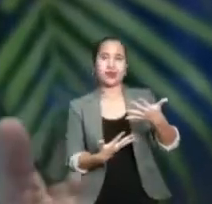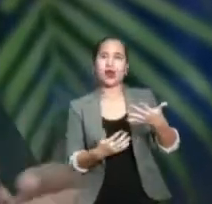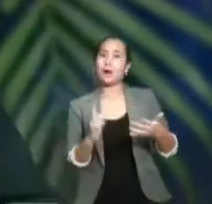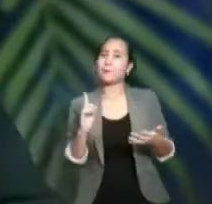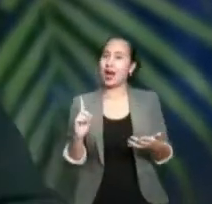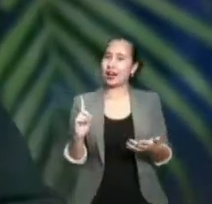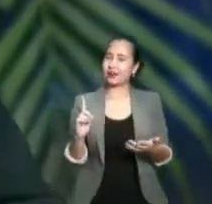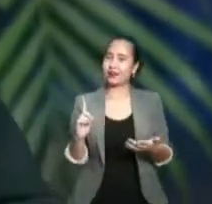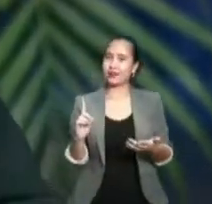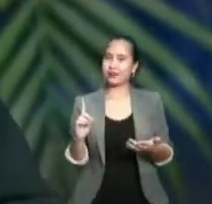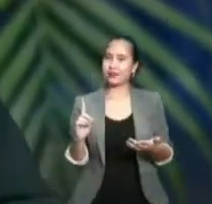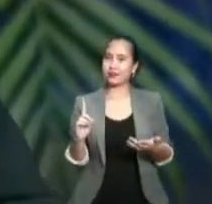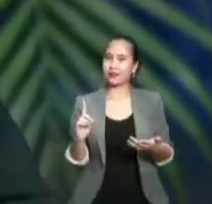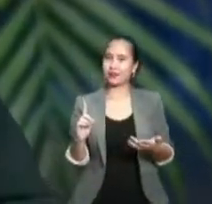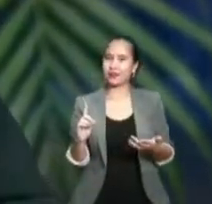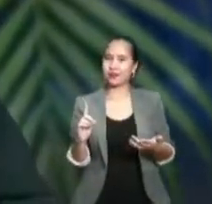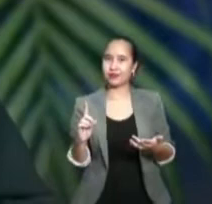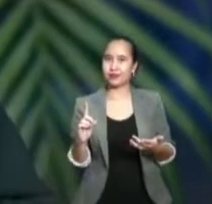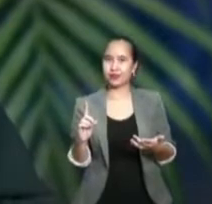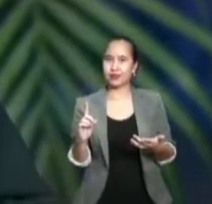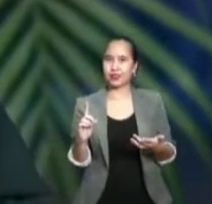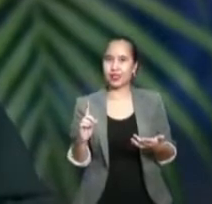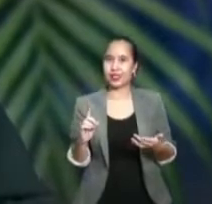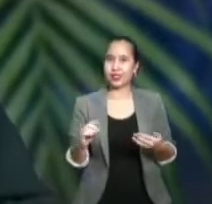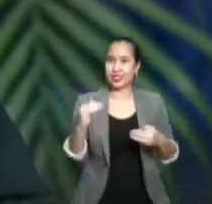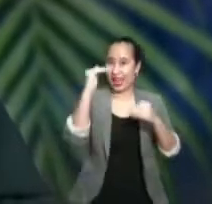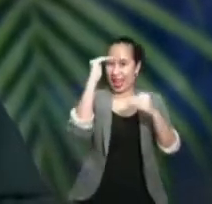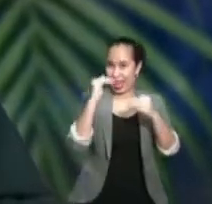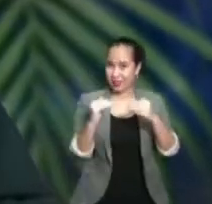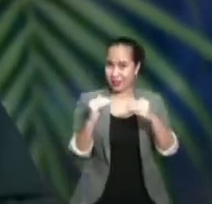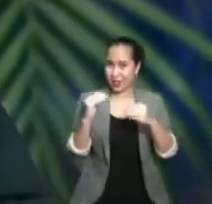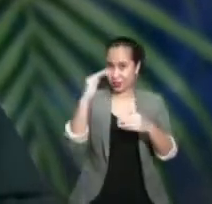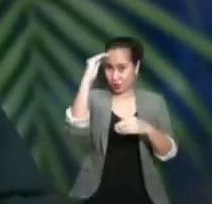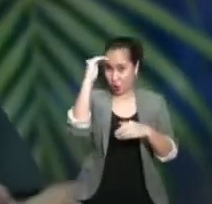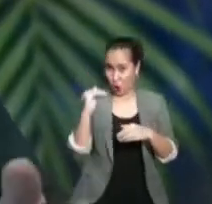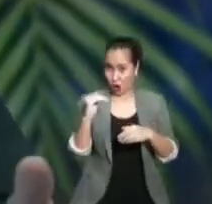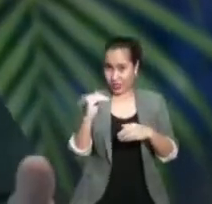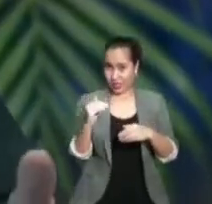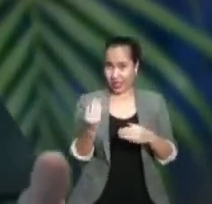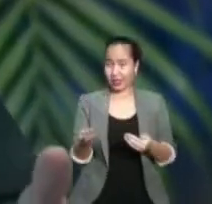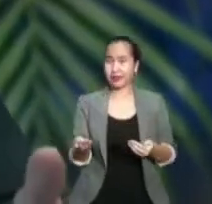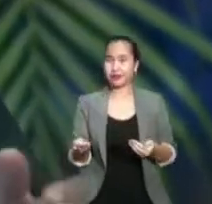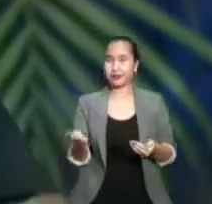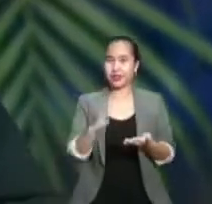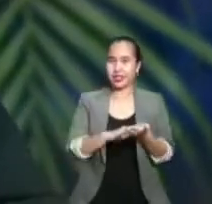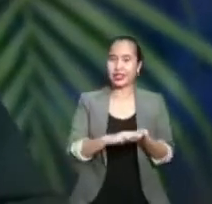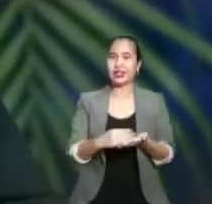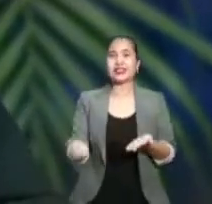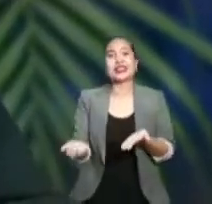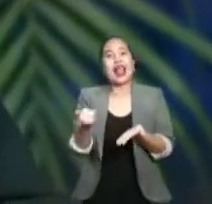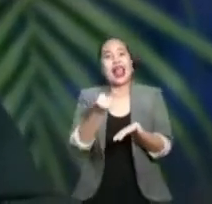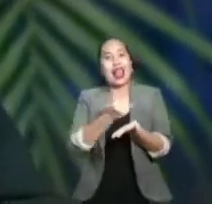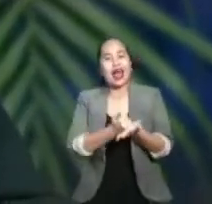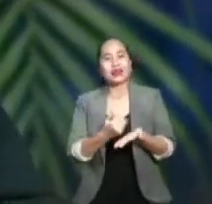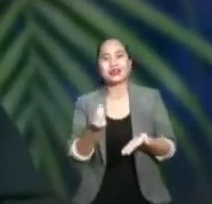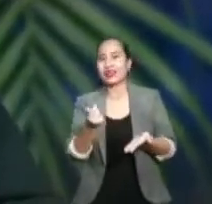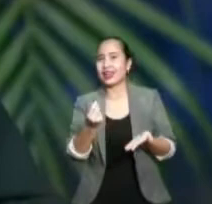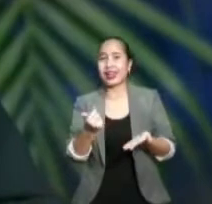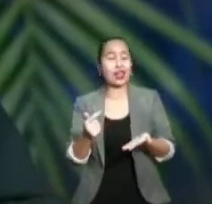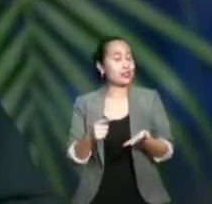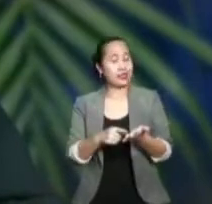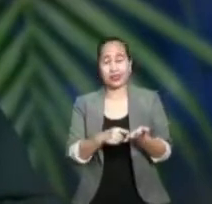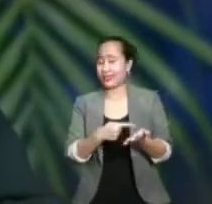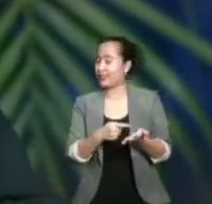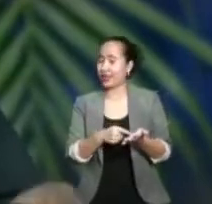Maar de heffingskorting die door de lagere lonen niet volledig gebruikt